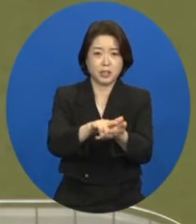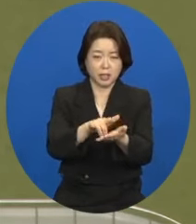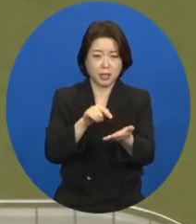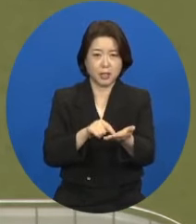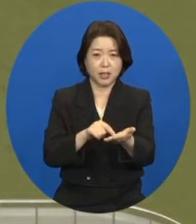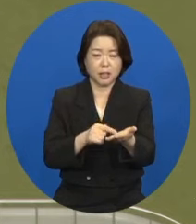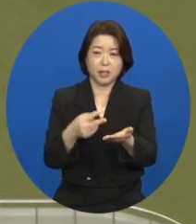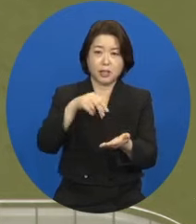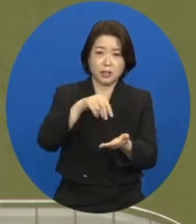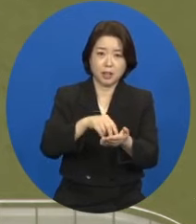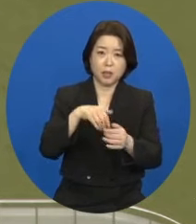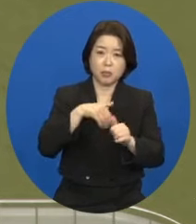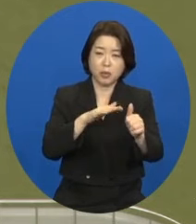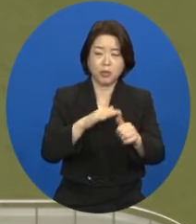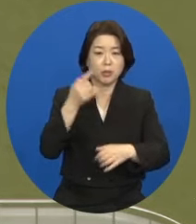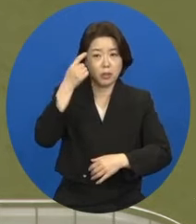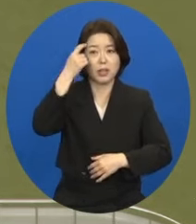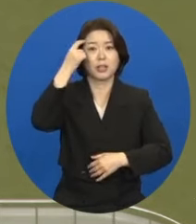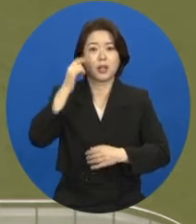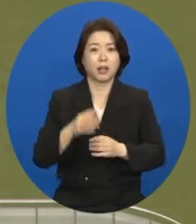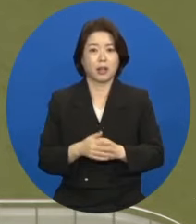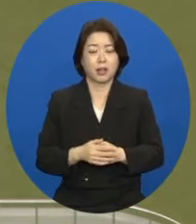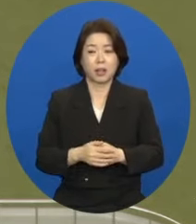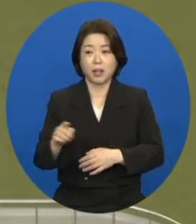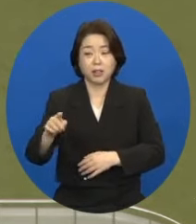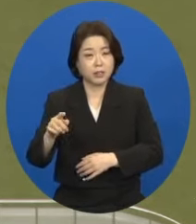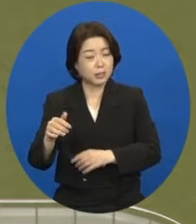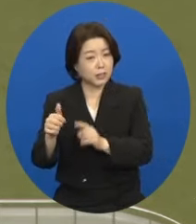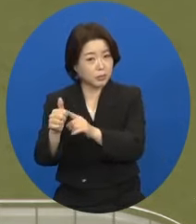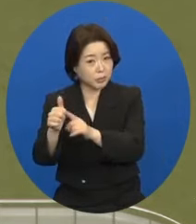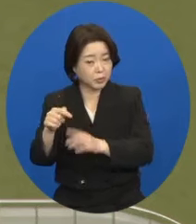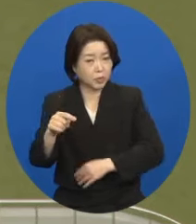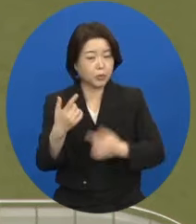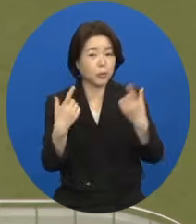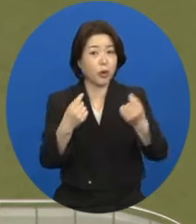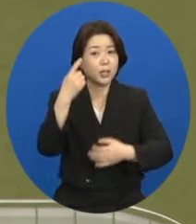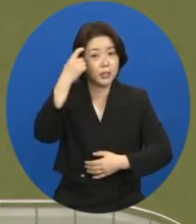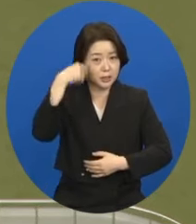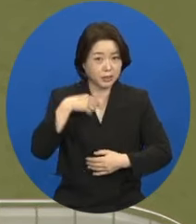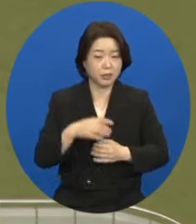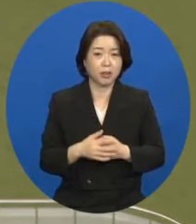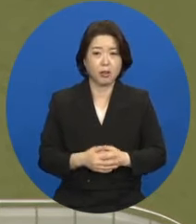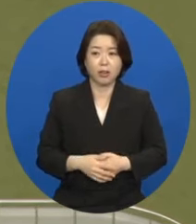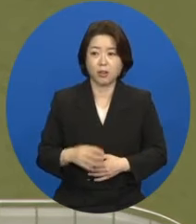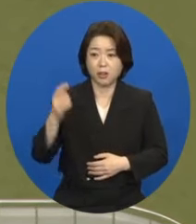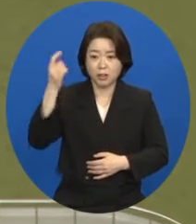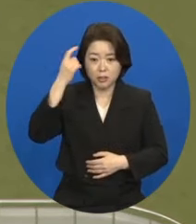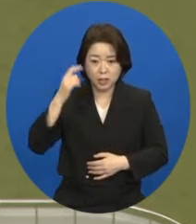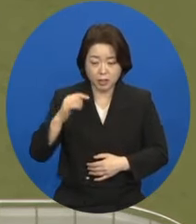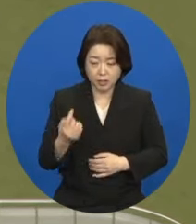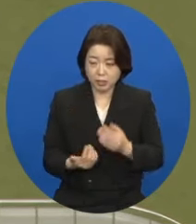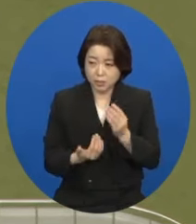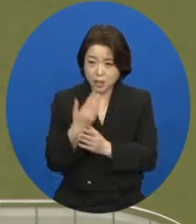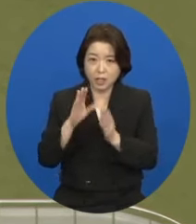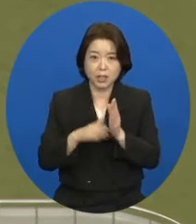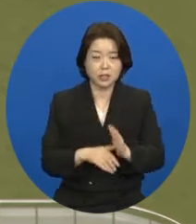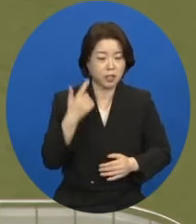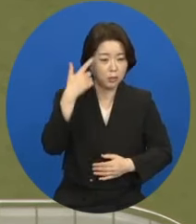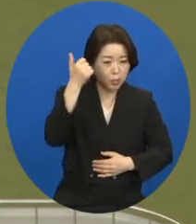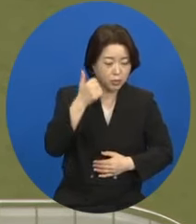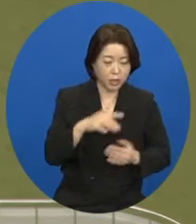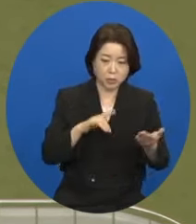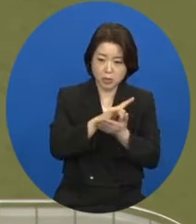제가 깨닫게 되었고, 그분도 그걸 느끼셨어요. 왜 자기가 그런 생각을 했을 때 왜 목사님이 이